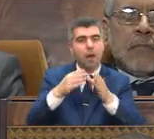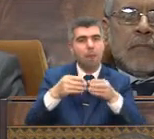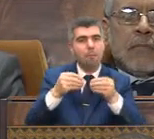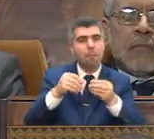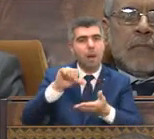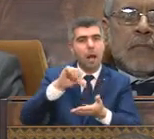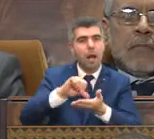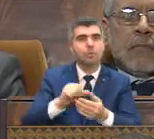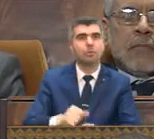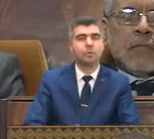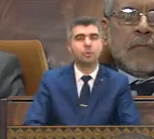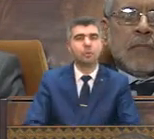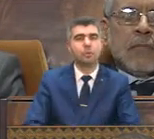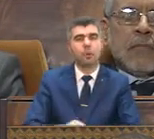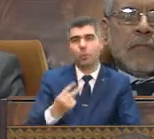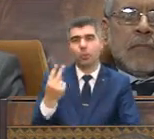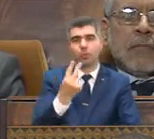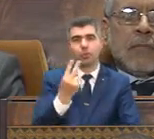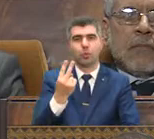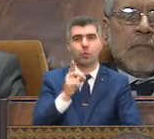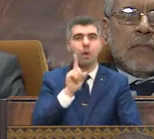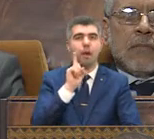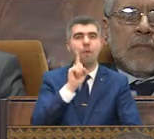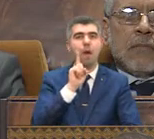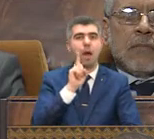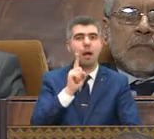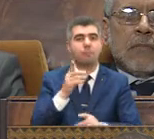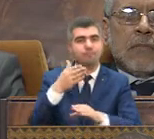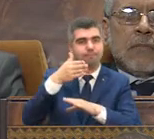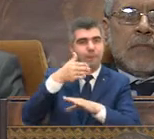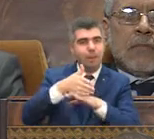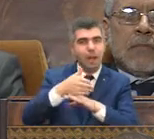وذهب ضحيتها سائحتان بريئتان بطريقة بشعة،